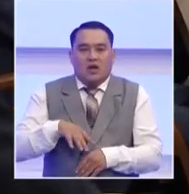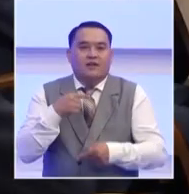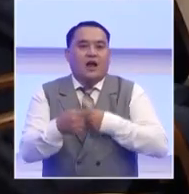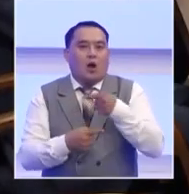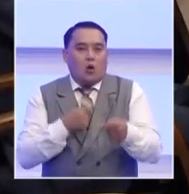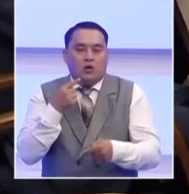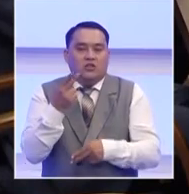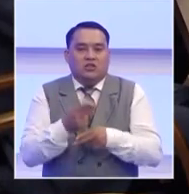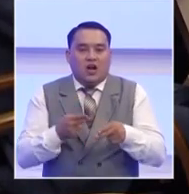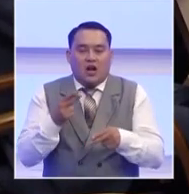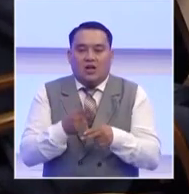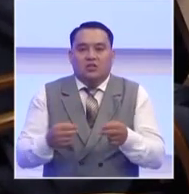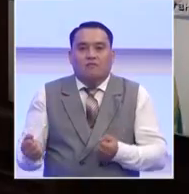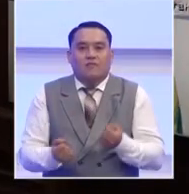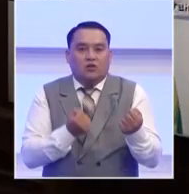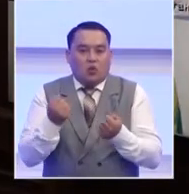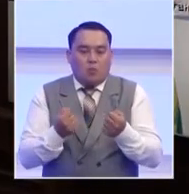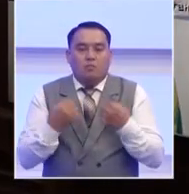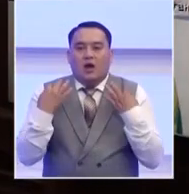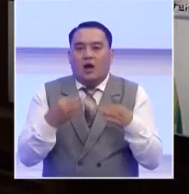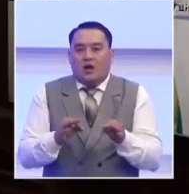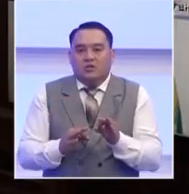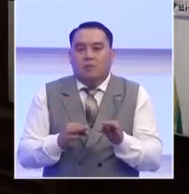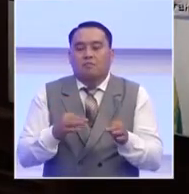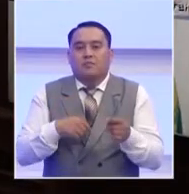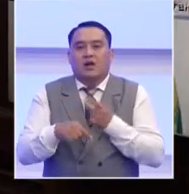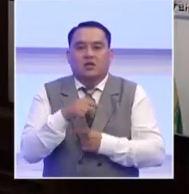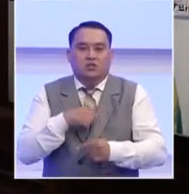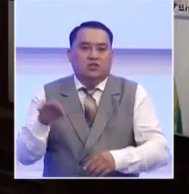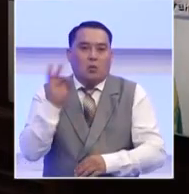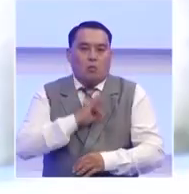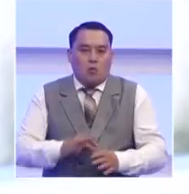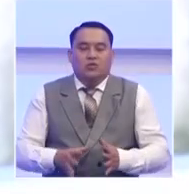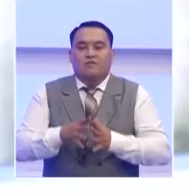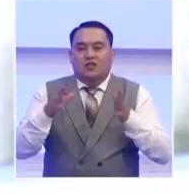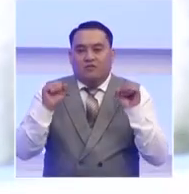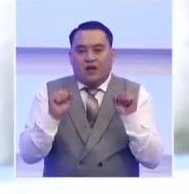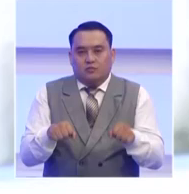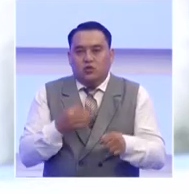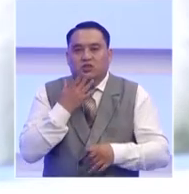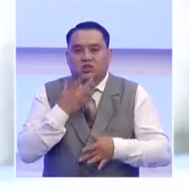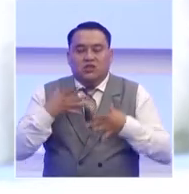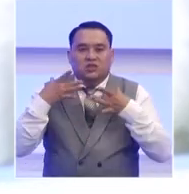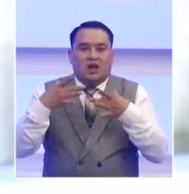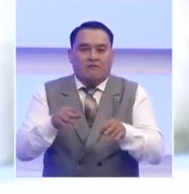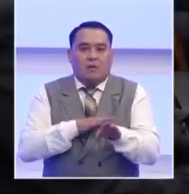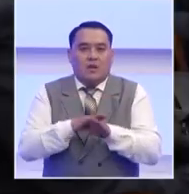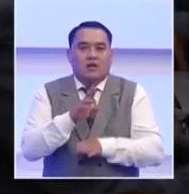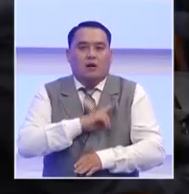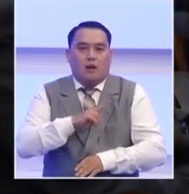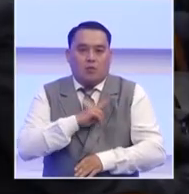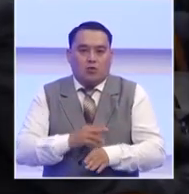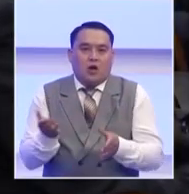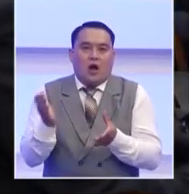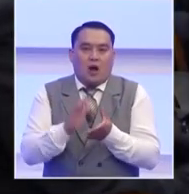регулярное железнодорожное и автомобильное сообщение позволяют наращивать производство и использовать широкие возможности для экспорта. С проводимой работой на днях